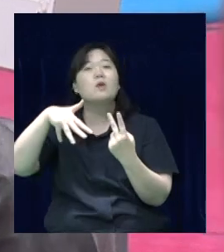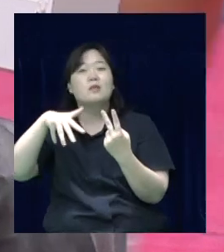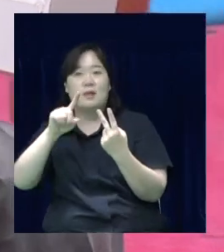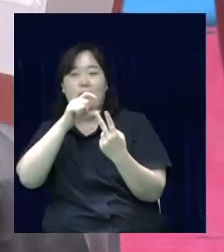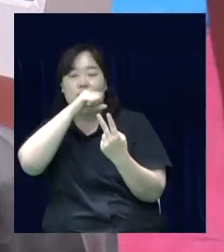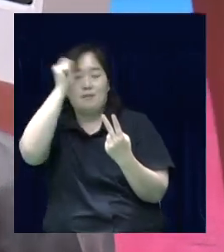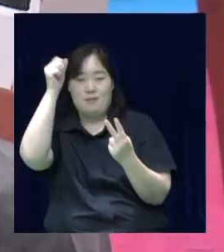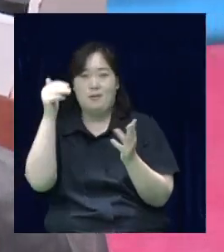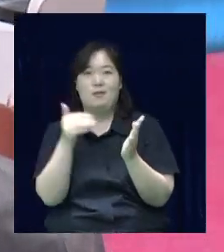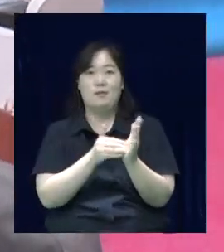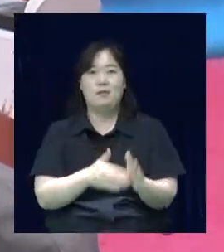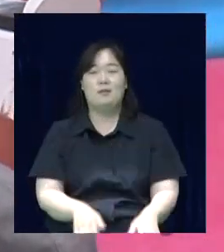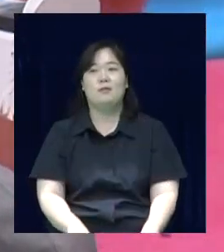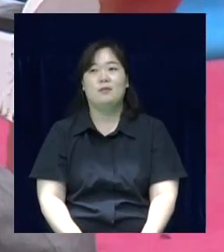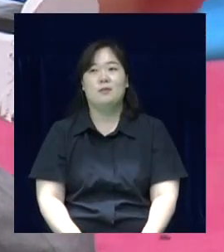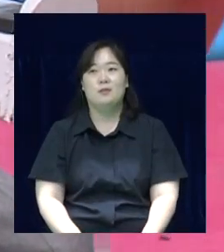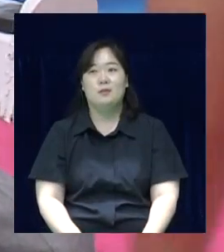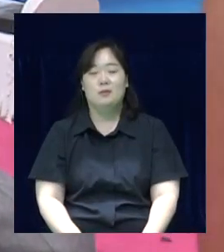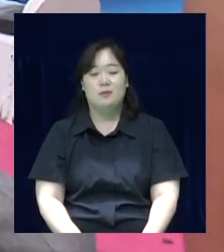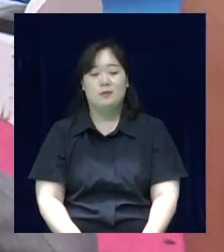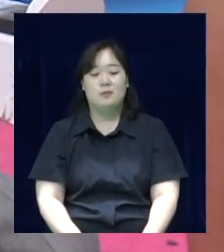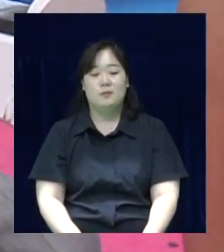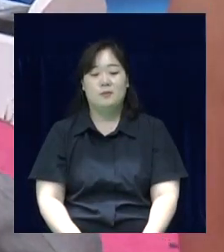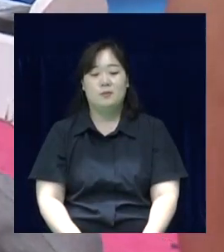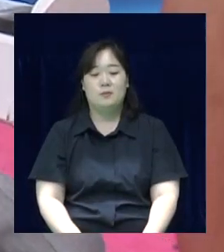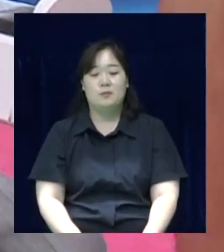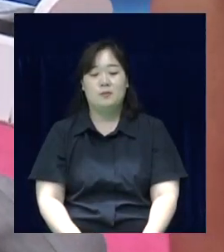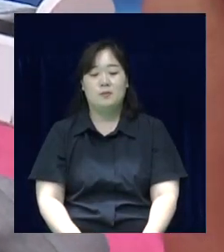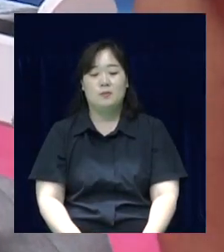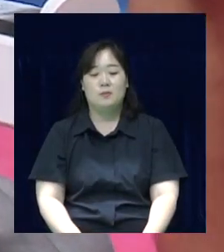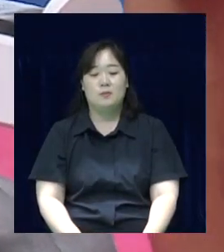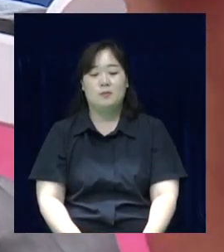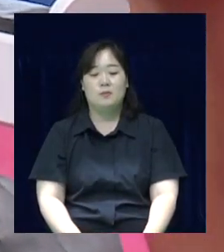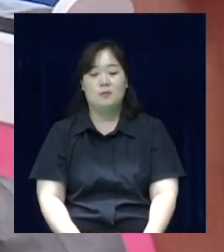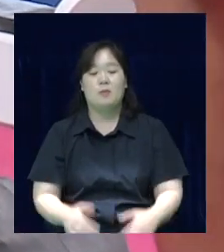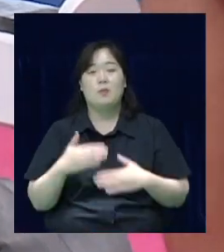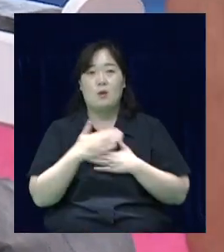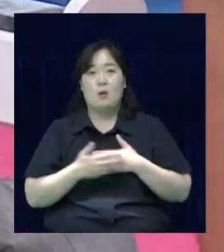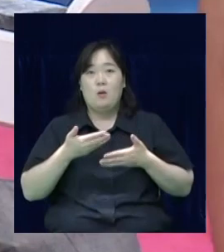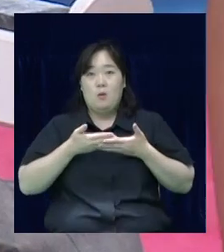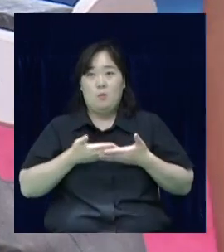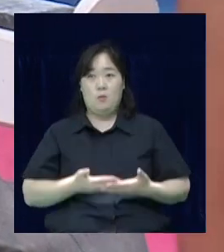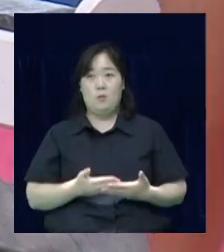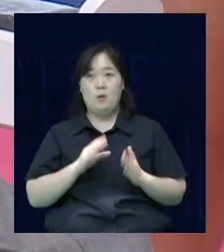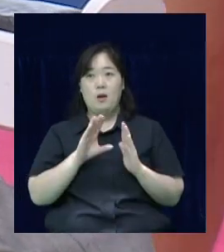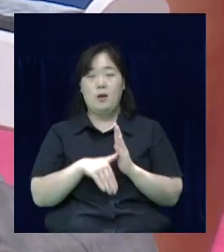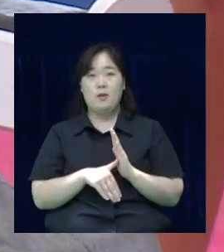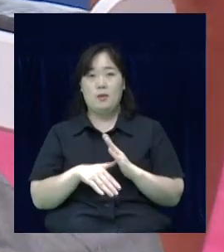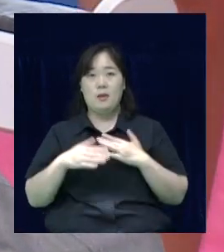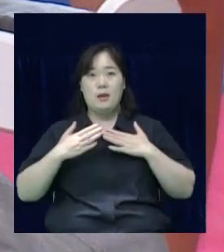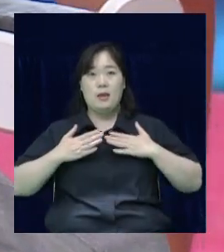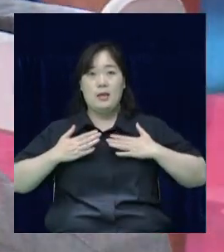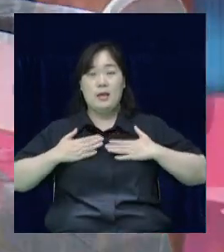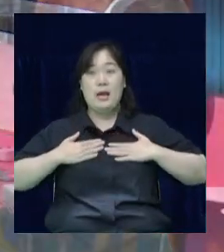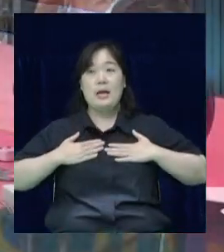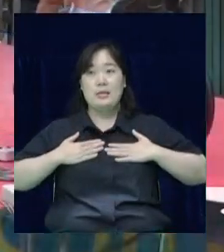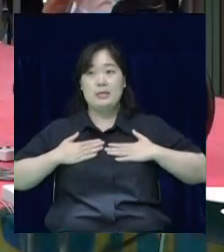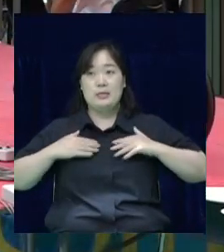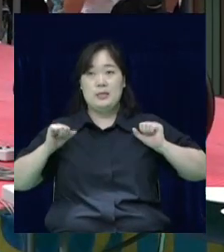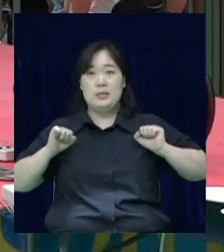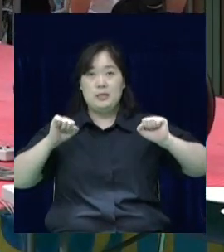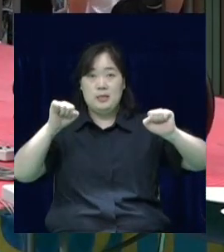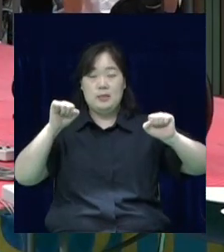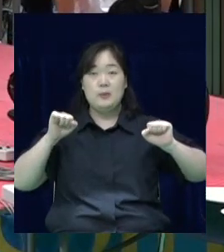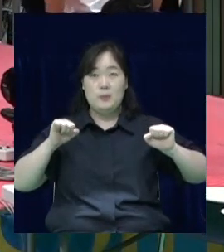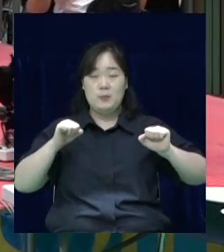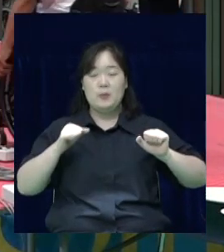성공이 됐습니다. 아, 그 높이는 우리가 개최할 때 선수 고유의 어떤 그 가슴 높이에 맞춰서 이렇게 지정하게 돼